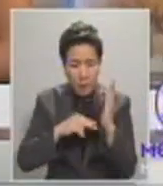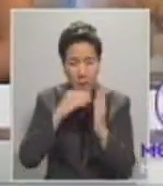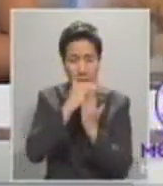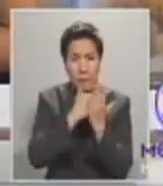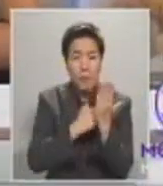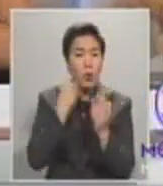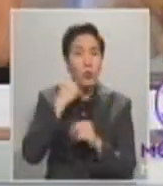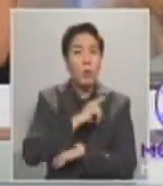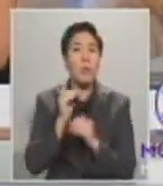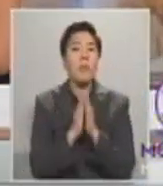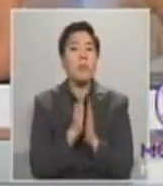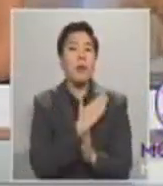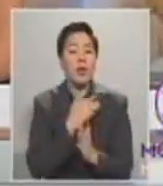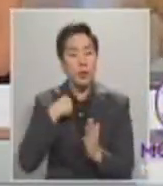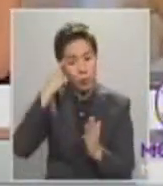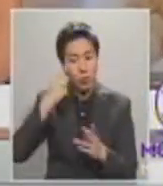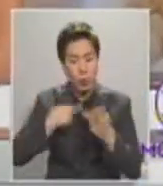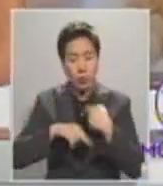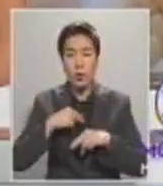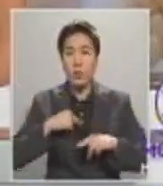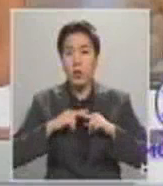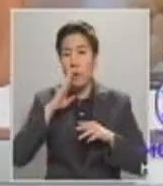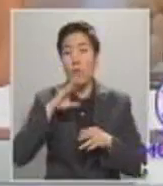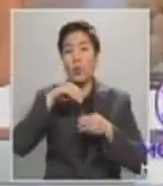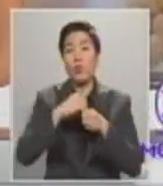โมกทุกวันพระเพื่อสิ่งนี้ถ้าไปอยู่บน